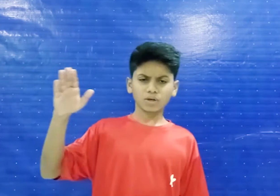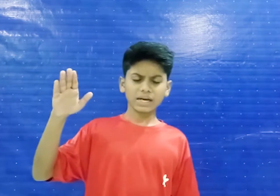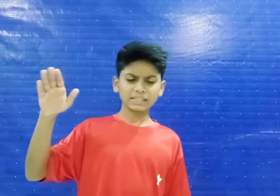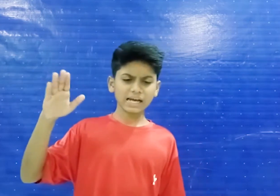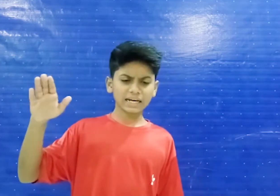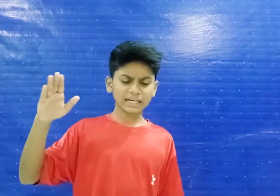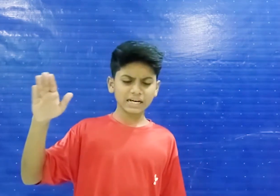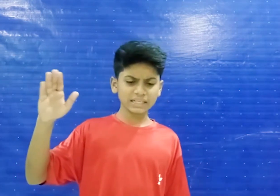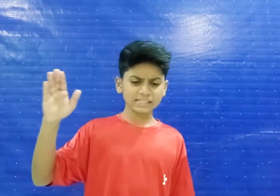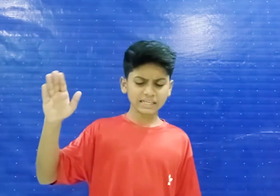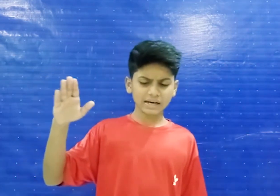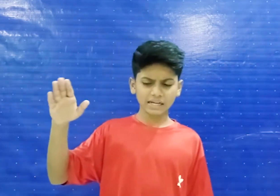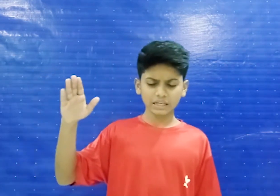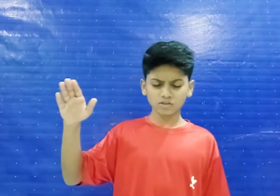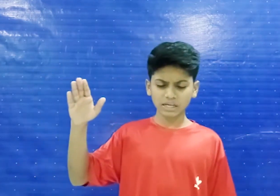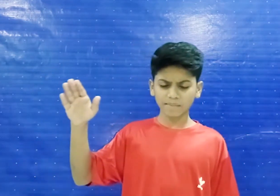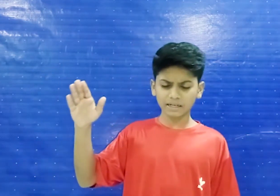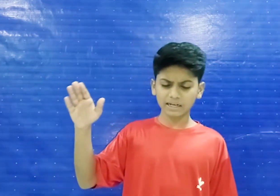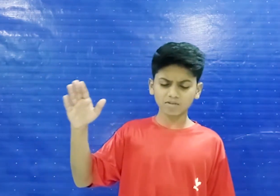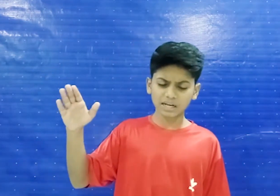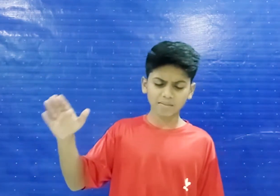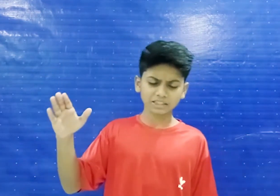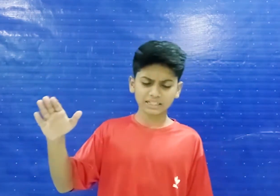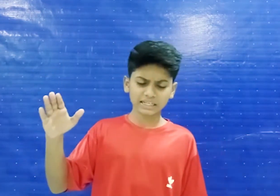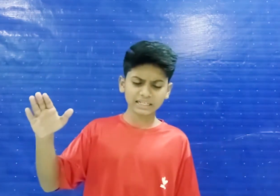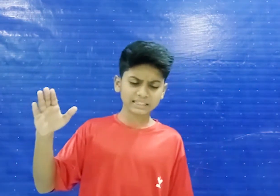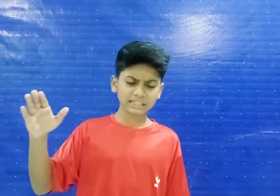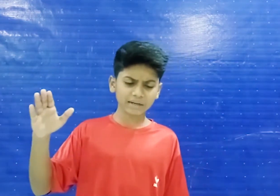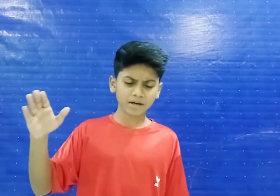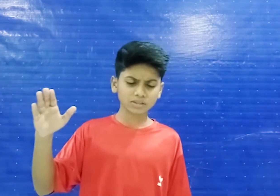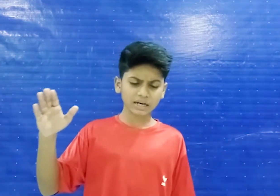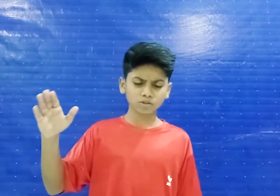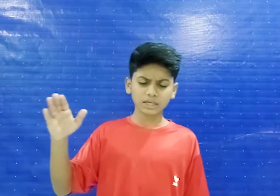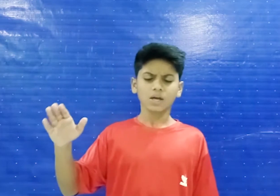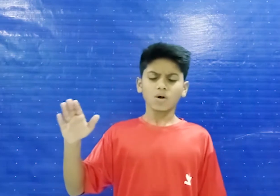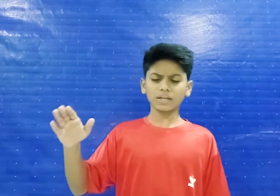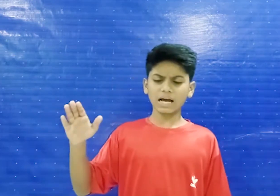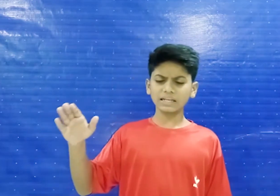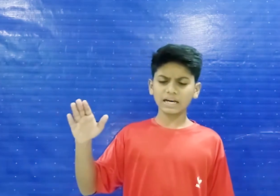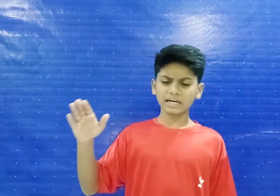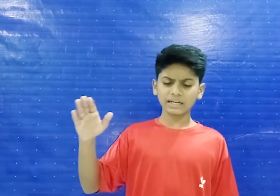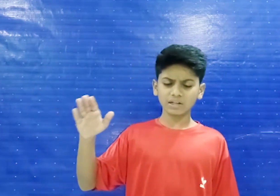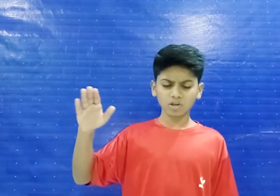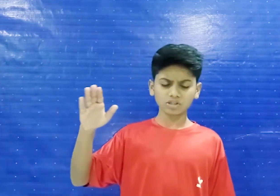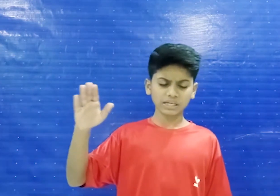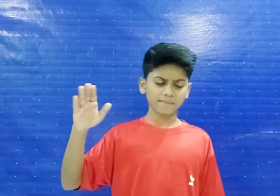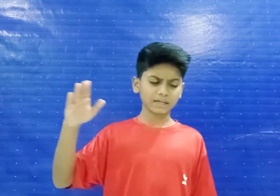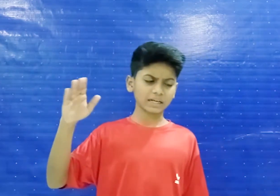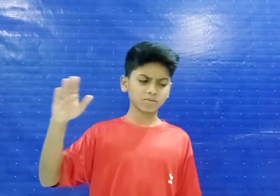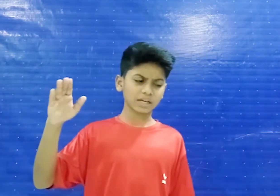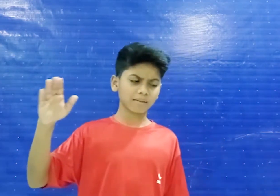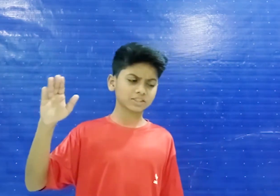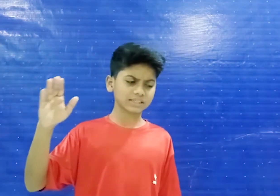हैं। और यहाँ अला करे आंदेरा हांदल उसकेरा पंडल गुंडल चंदली का दिन तरी पंतरा भूषे और यहाँ अला करे आंदल